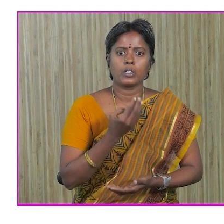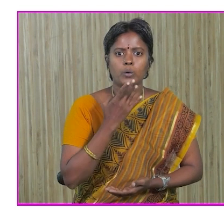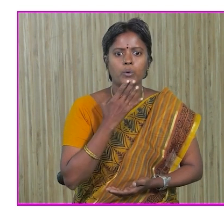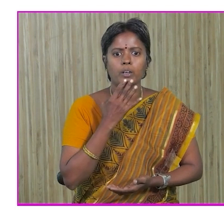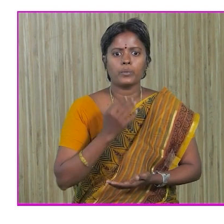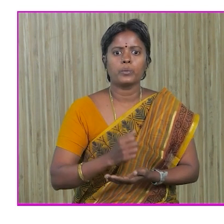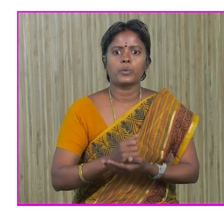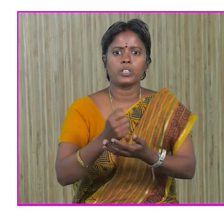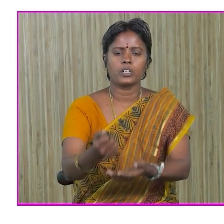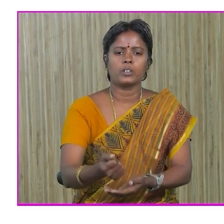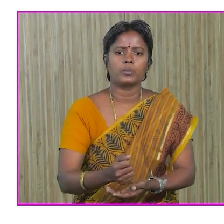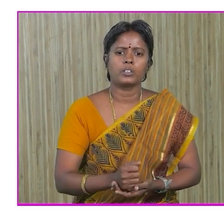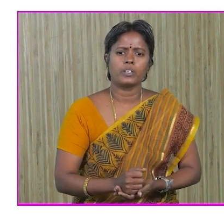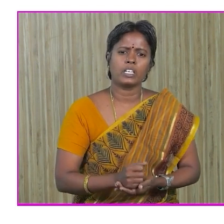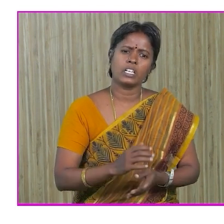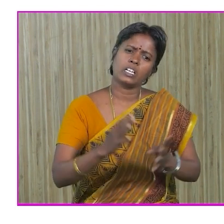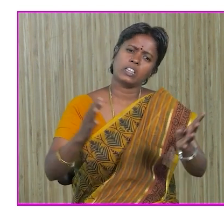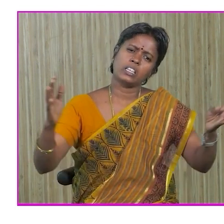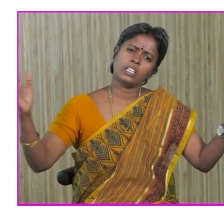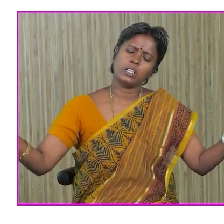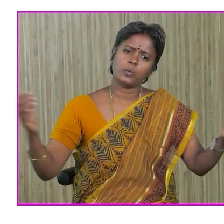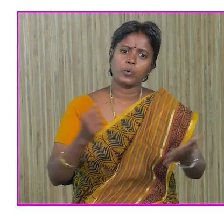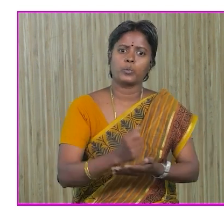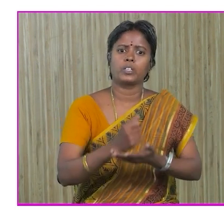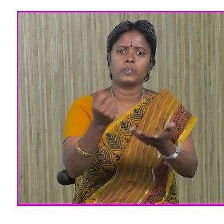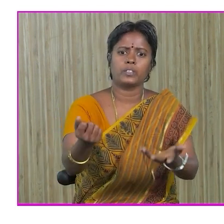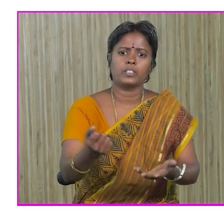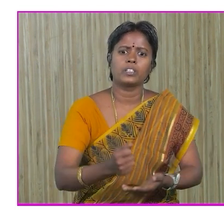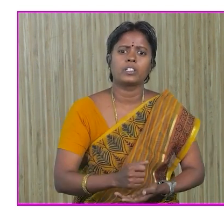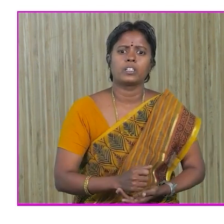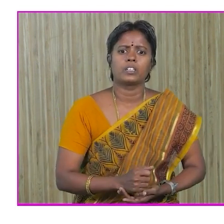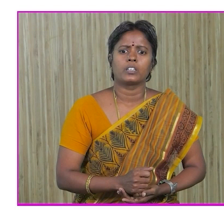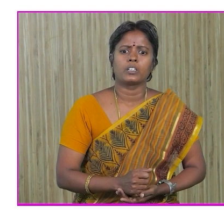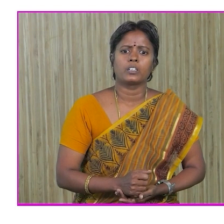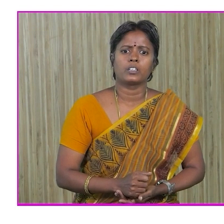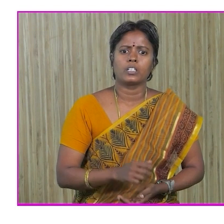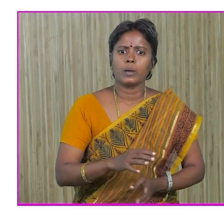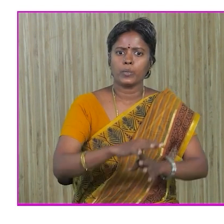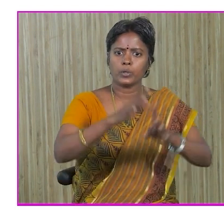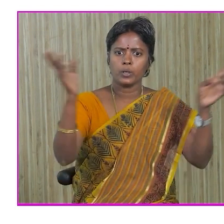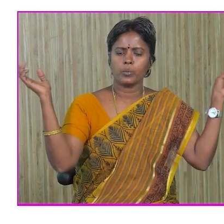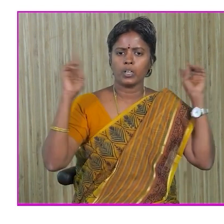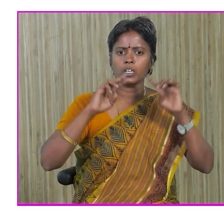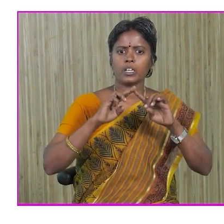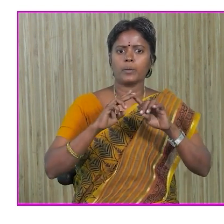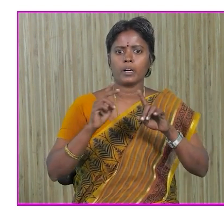உதவி, எவ்வளவு கிடைத்தது. நம் மக்களின் பண்பு இது போன்றதொரு